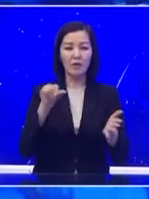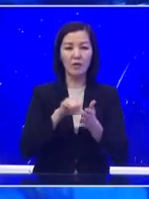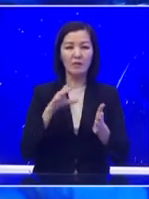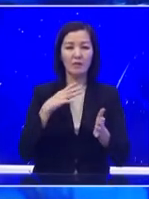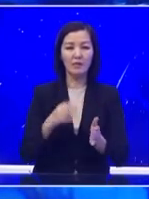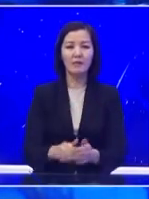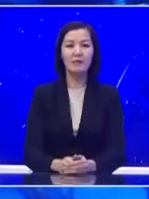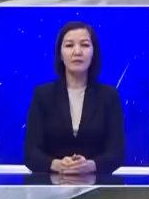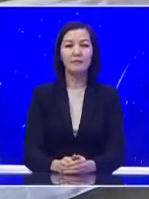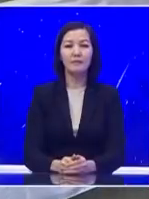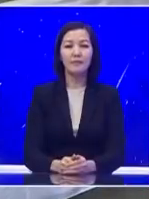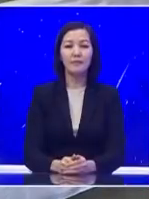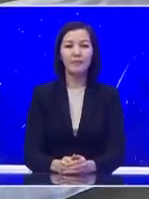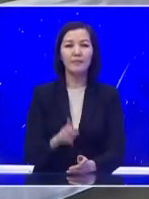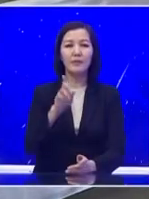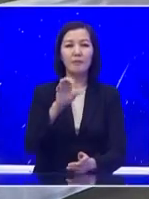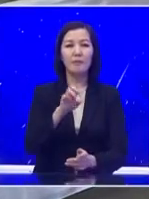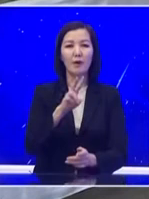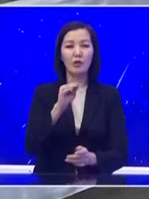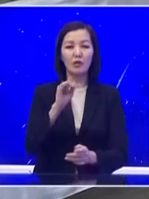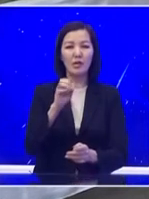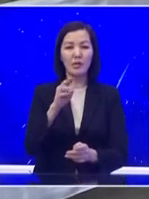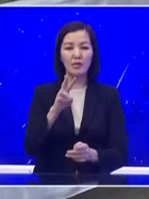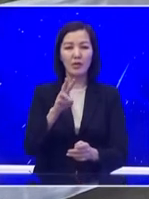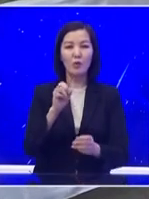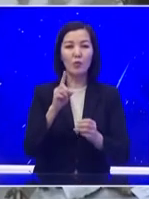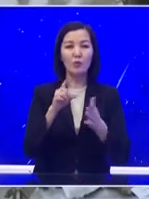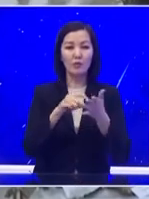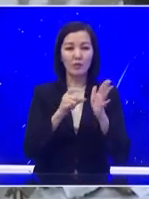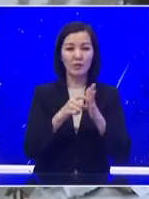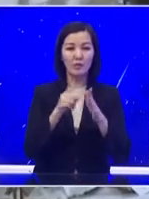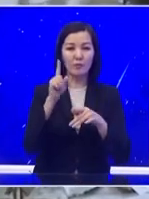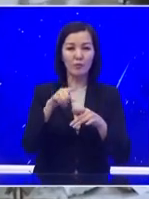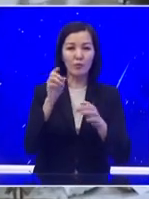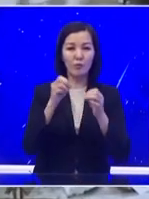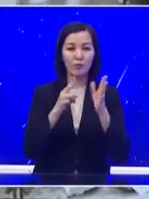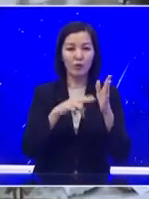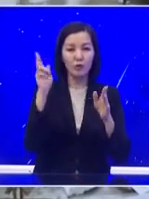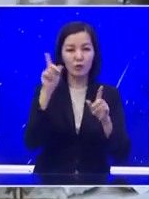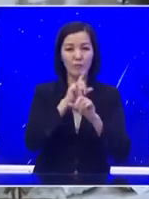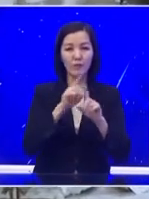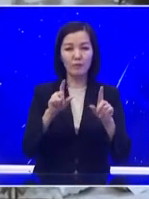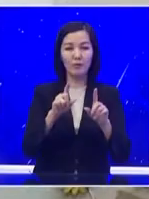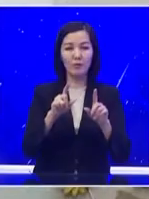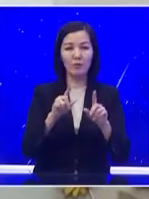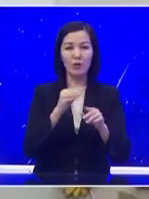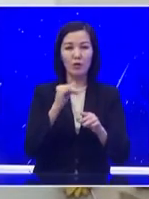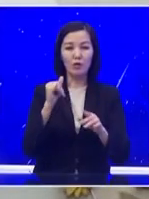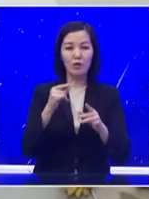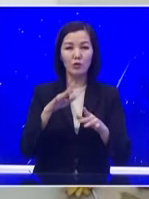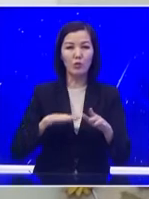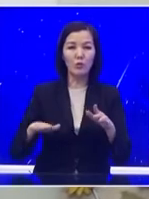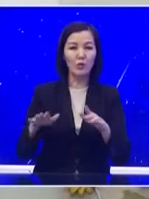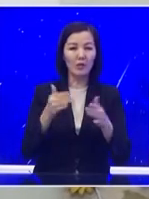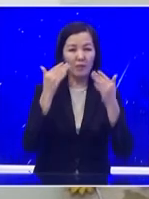қатысты. Балжан Ақпаева 11-ші сынып оқушысы, қалалық номері 17-ші орта мектепте оқиды. Жетісу өңіріндегі